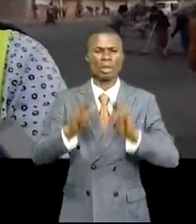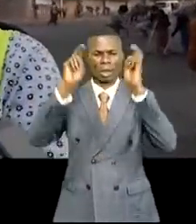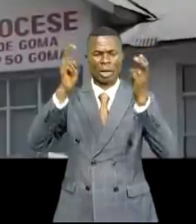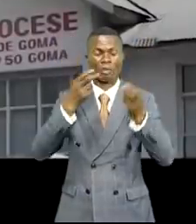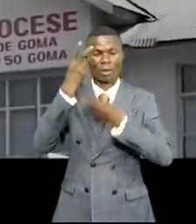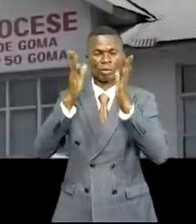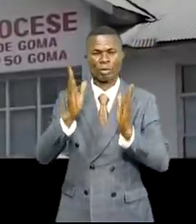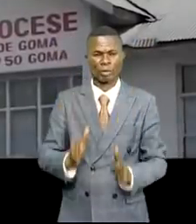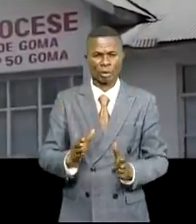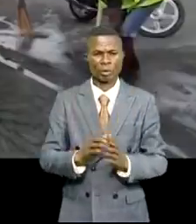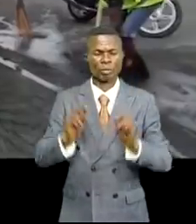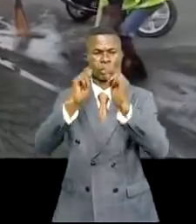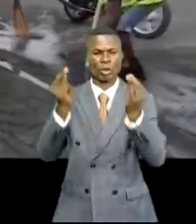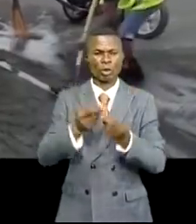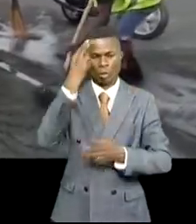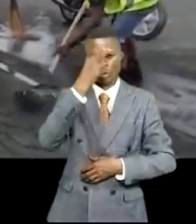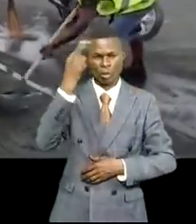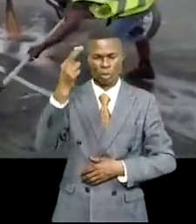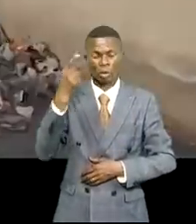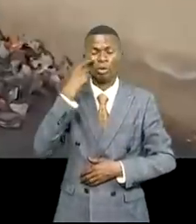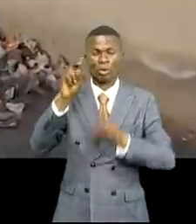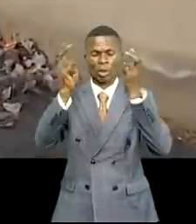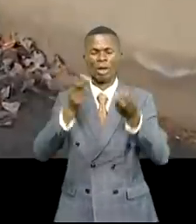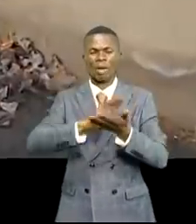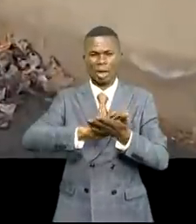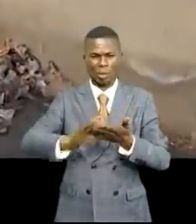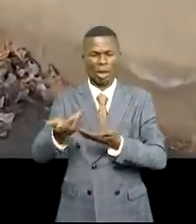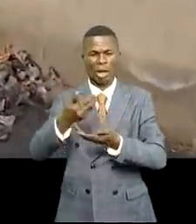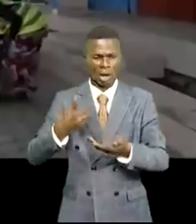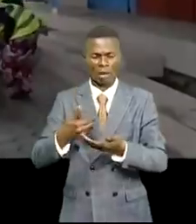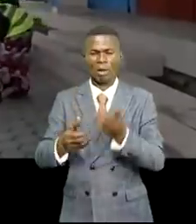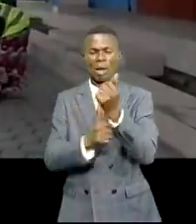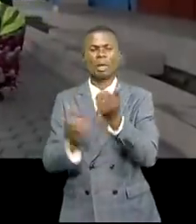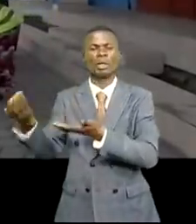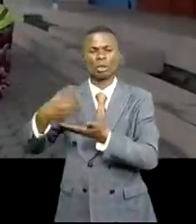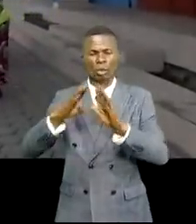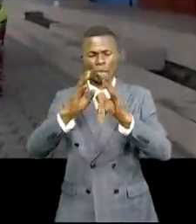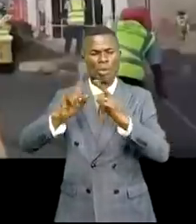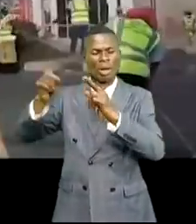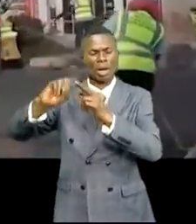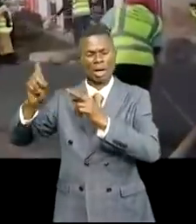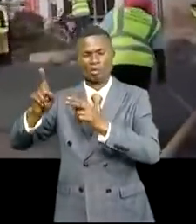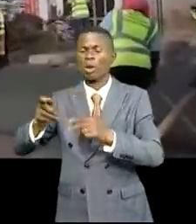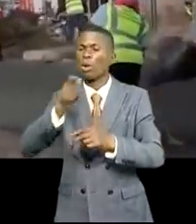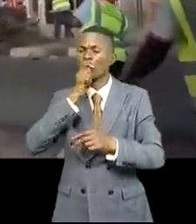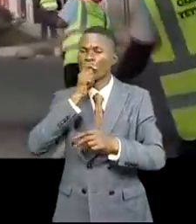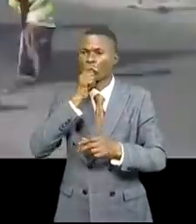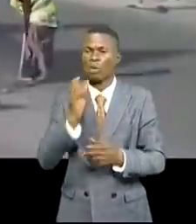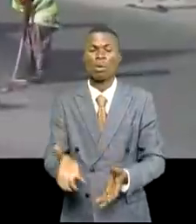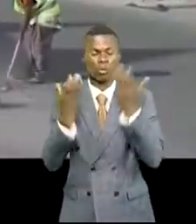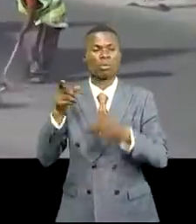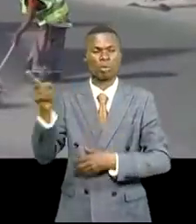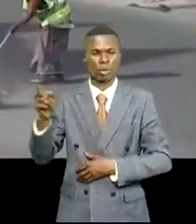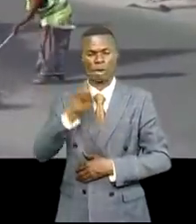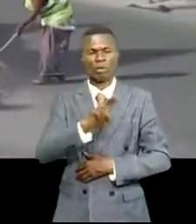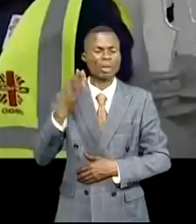touristique. La Caritas qui tient à voir la ville de Goma assainie avant le retour des déplacés qui ont fui la récente éruption du volcan Niragongo de